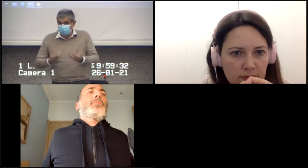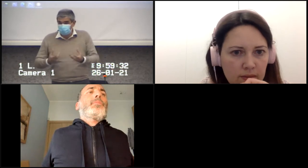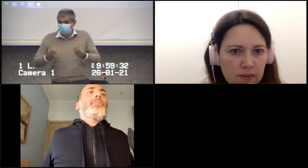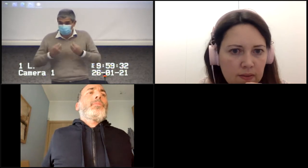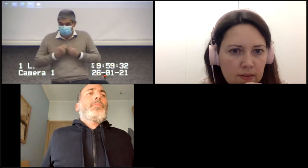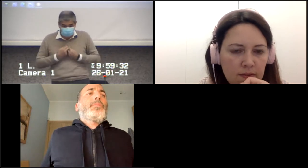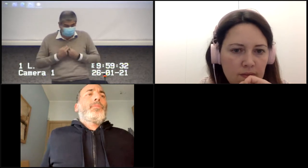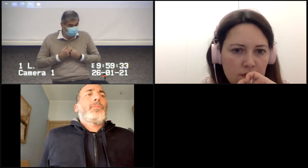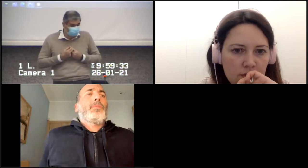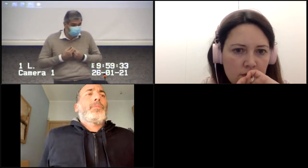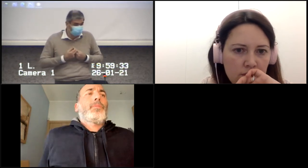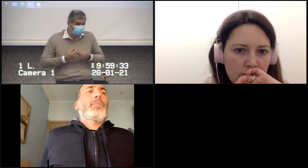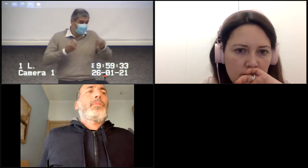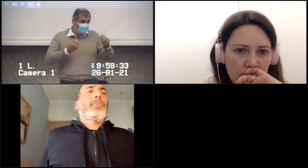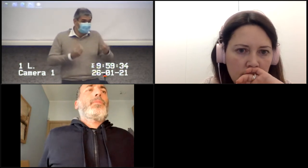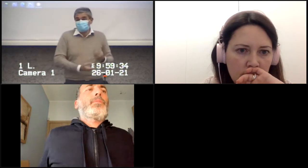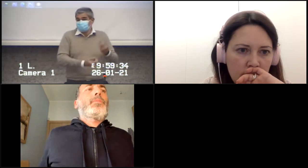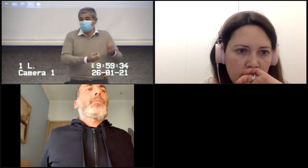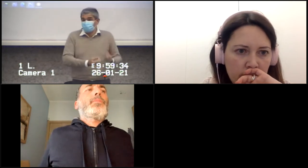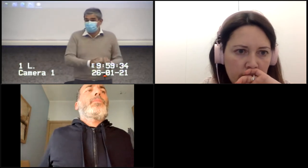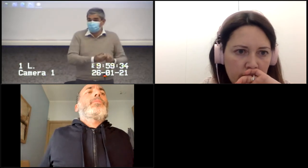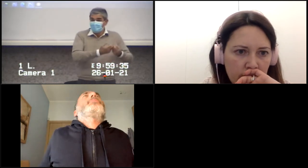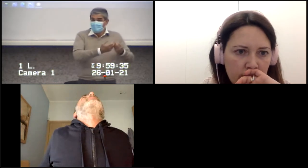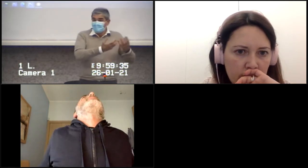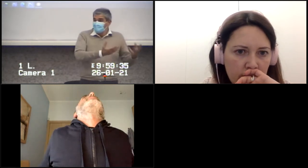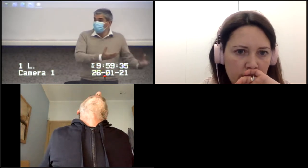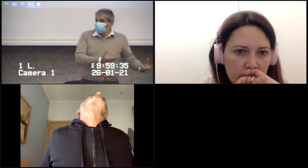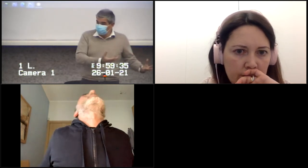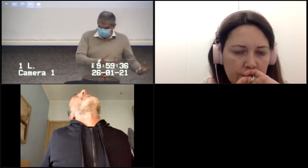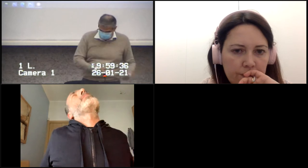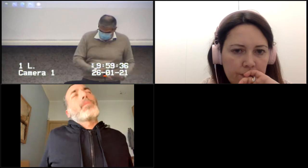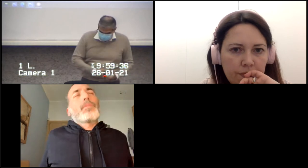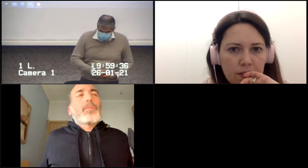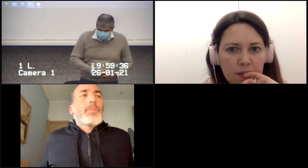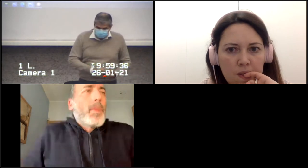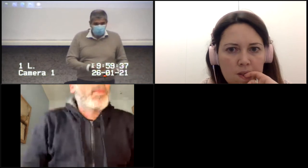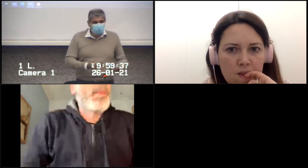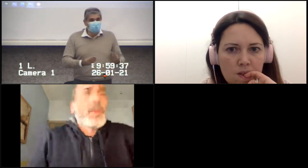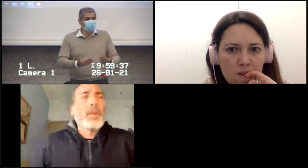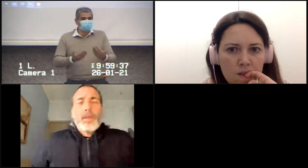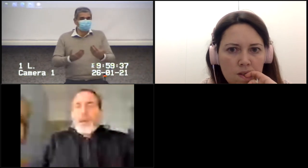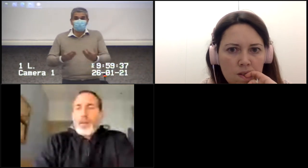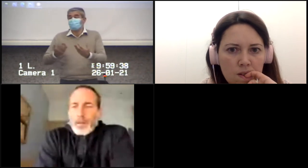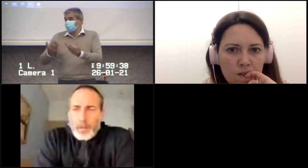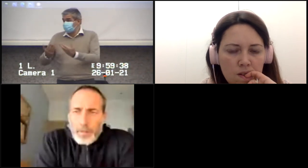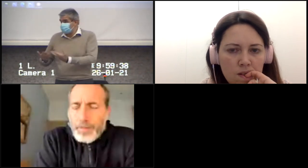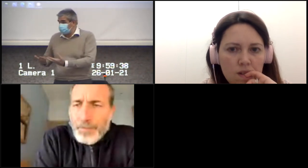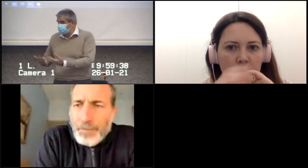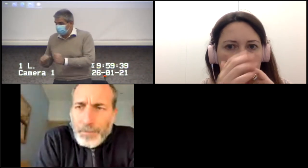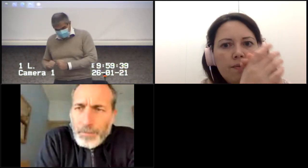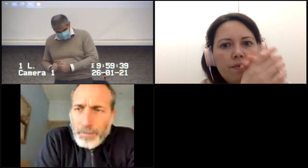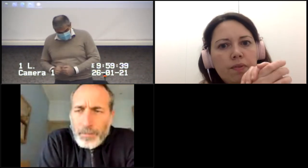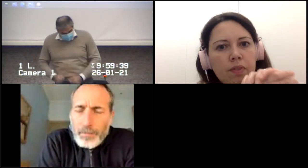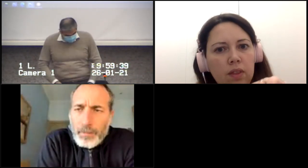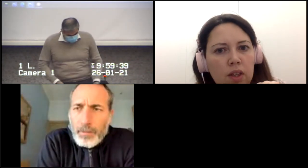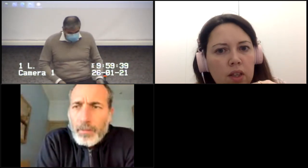questo diritto che gli era stato riconosciuto, deve essere ovviamente monetizzato. Come viene